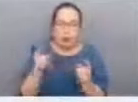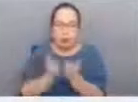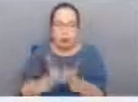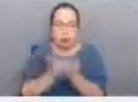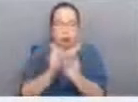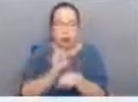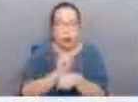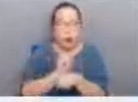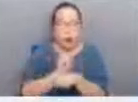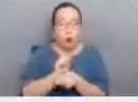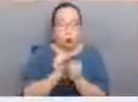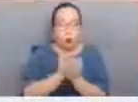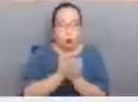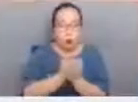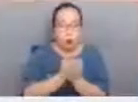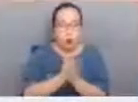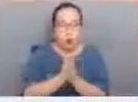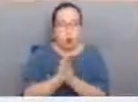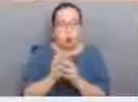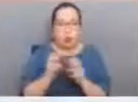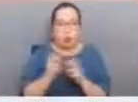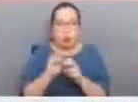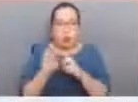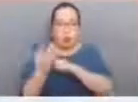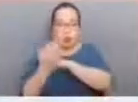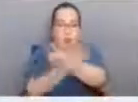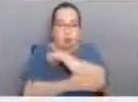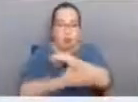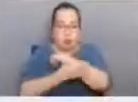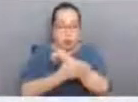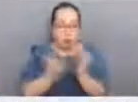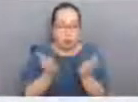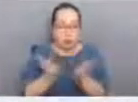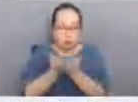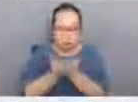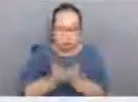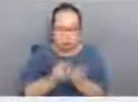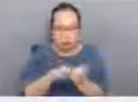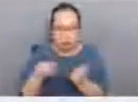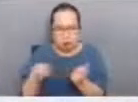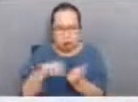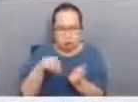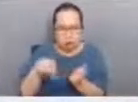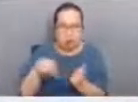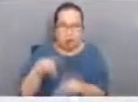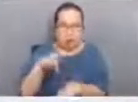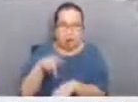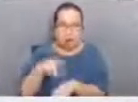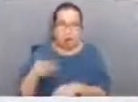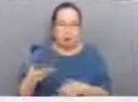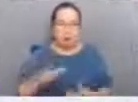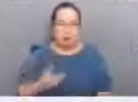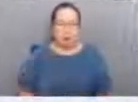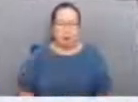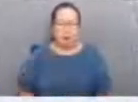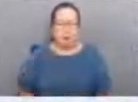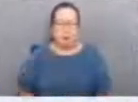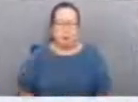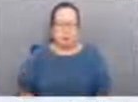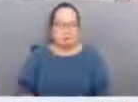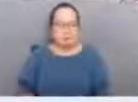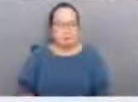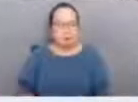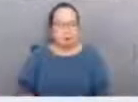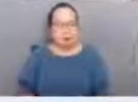kung kayo po ay isang nurse, dapat ihanda po ninyo yung PRC license ninyo. At siyempre, hindi po natin kakalimutan yung